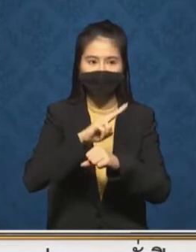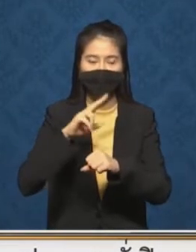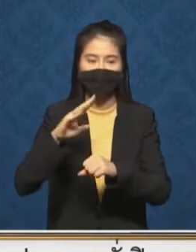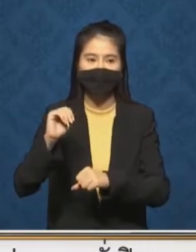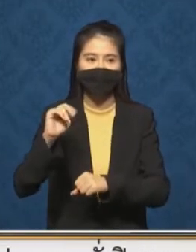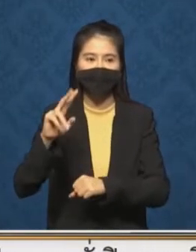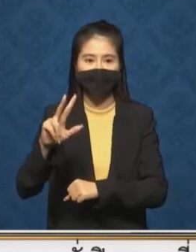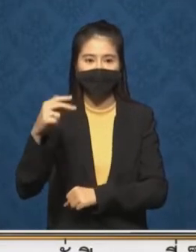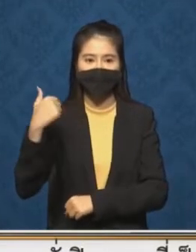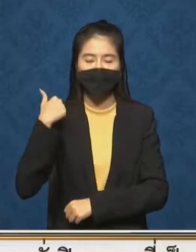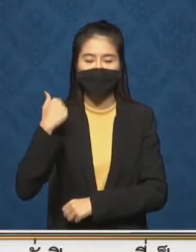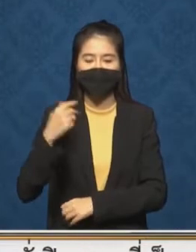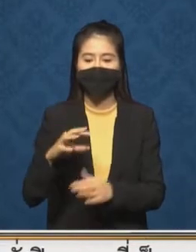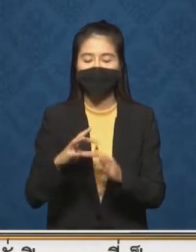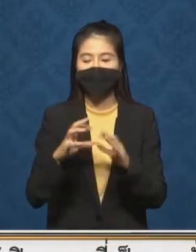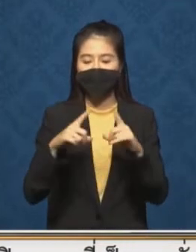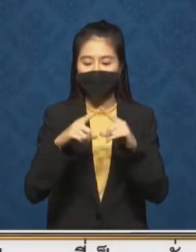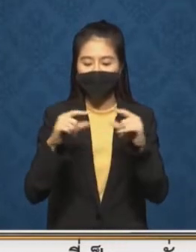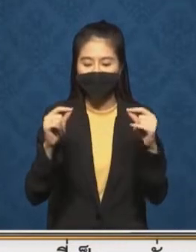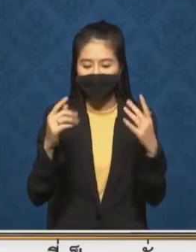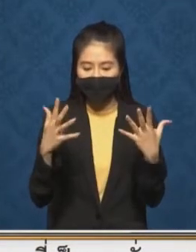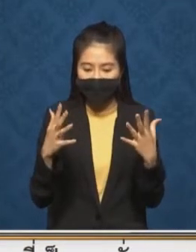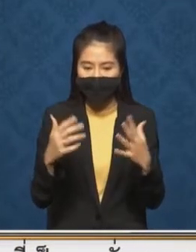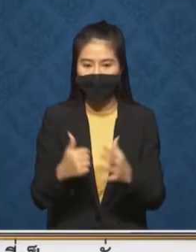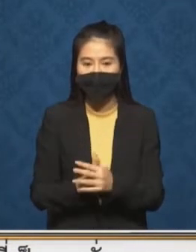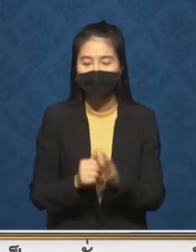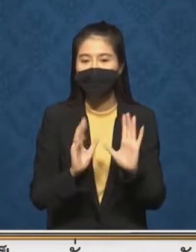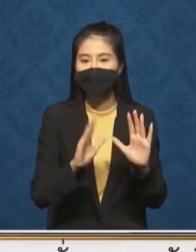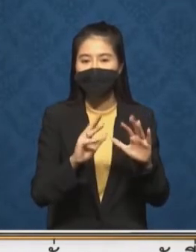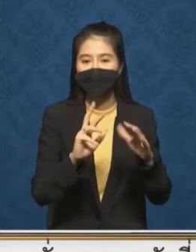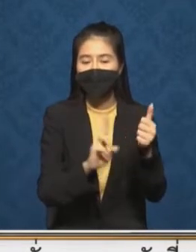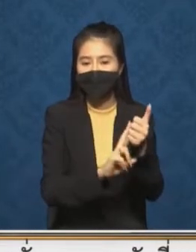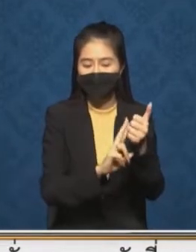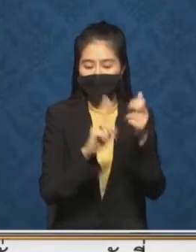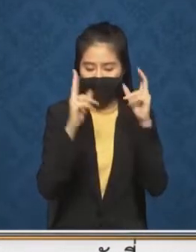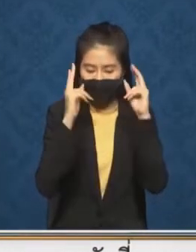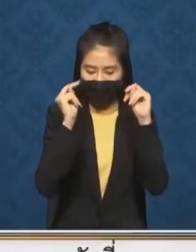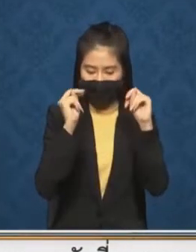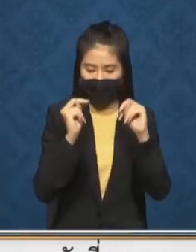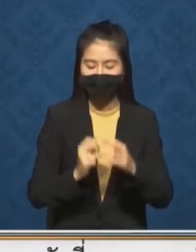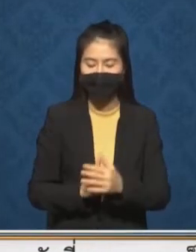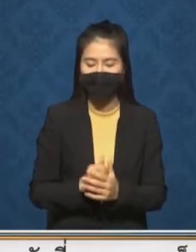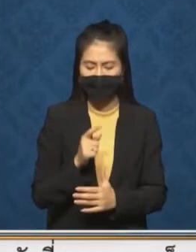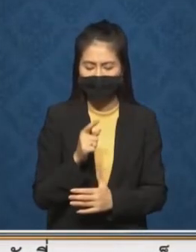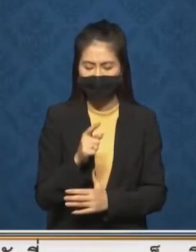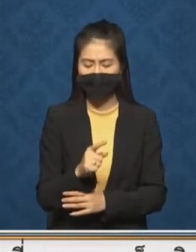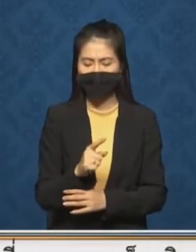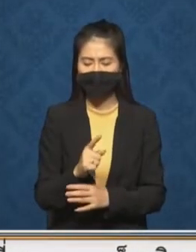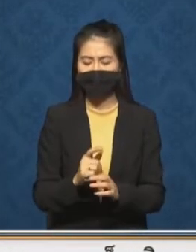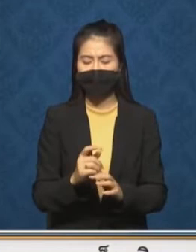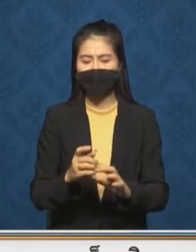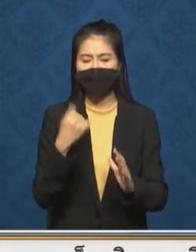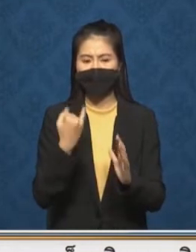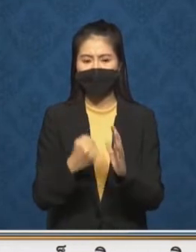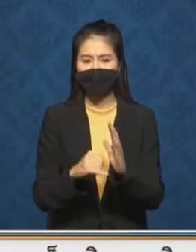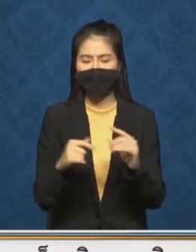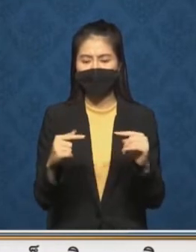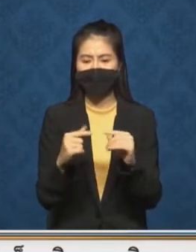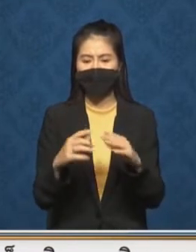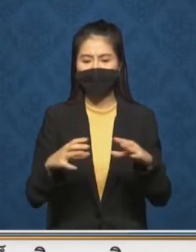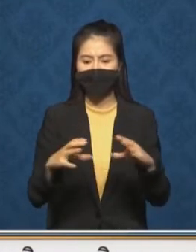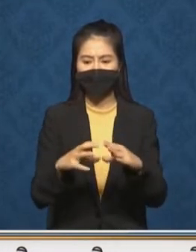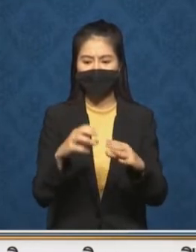คดีเห่านี้ไม่มีเลยนะครัทประทานผมฝากท่านรองจจิครับในกรณีเช่นนี้พี่พาดระวางหนวยงานรฐ